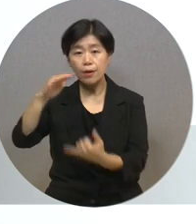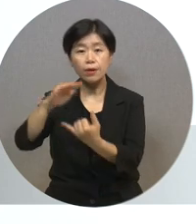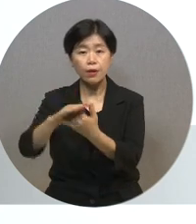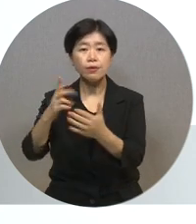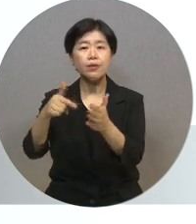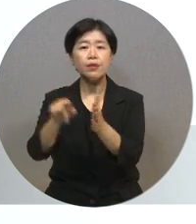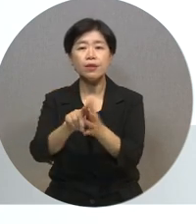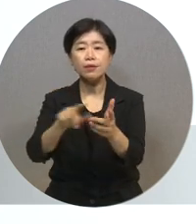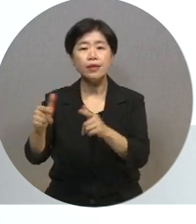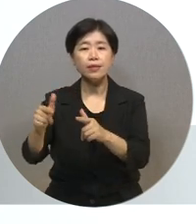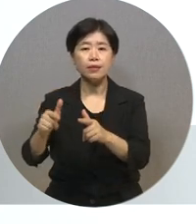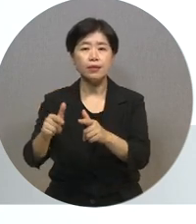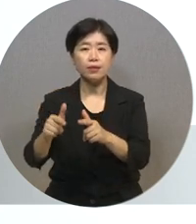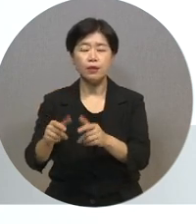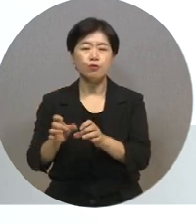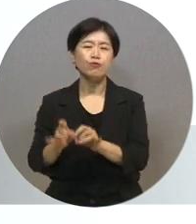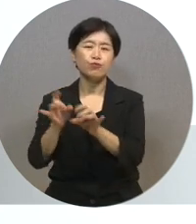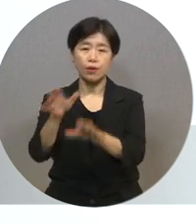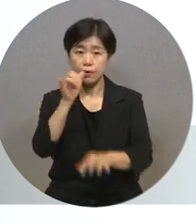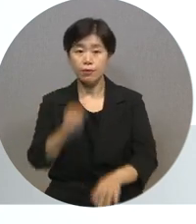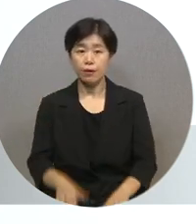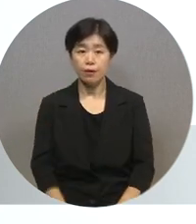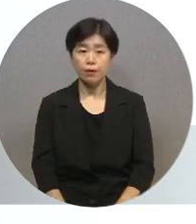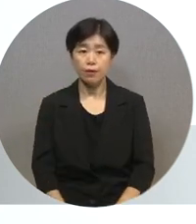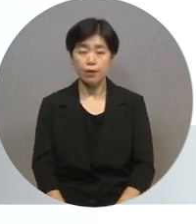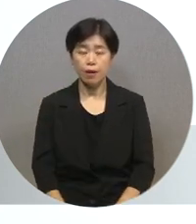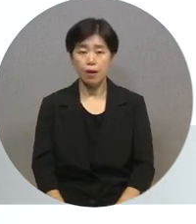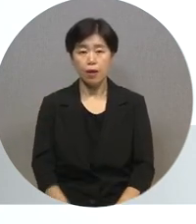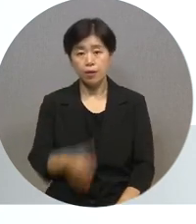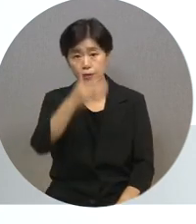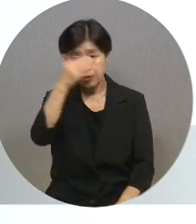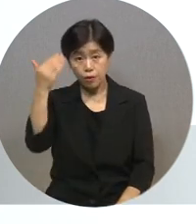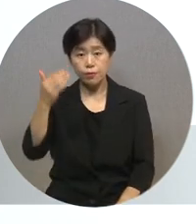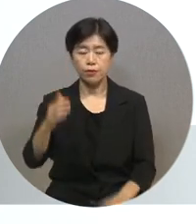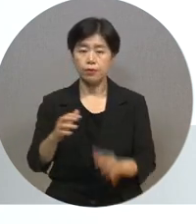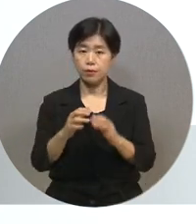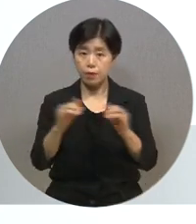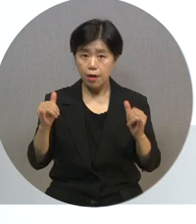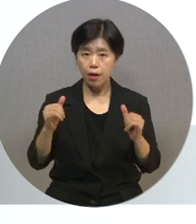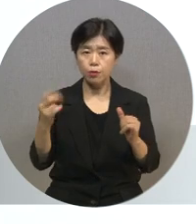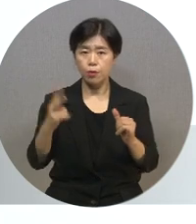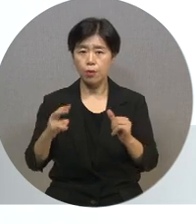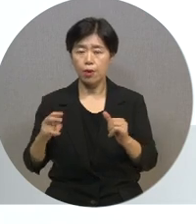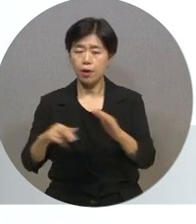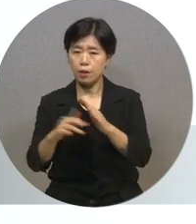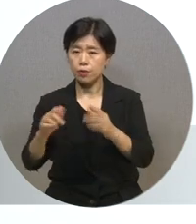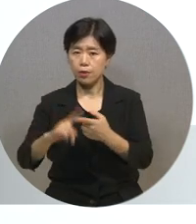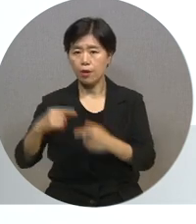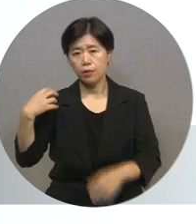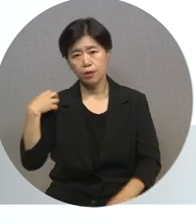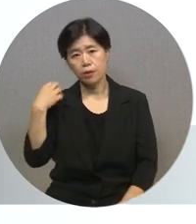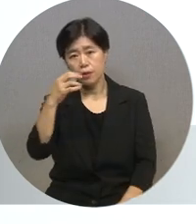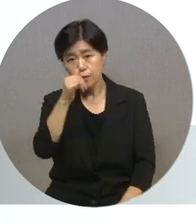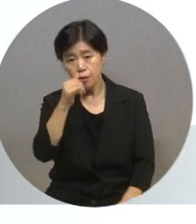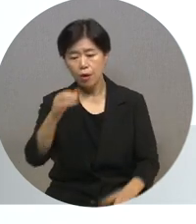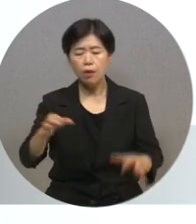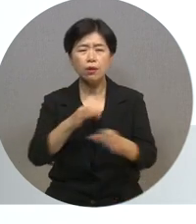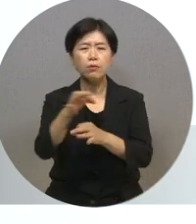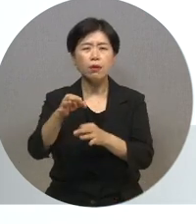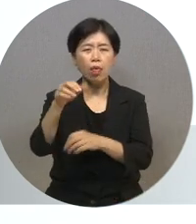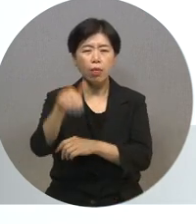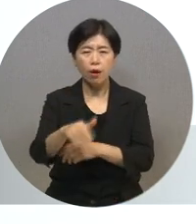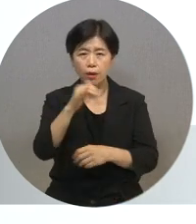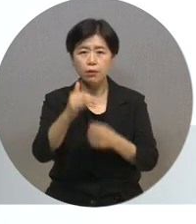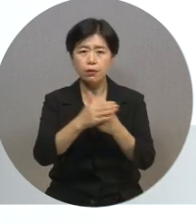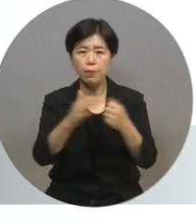사업인 두드림은 영케어러의 가족 돌봄이나 경제적 빈곤, 장애로 인한 어려움을 겪는 장애가정